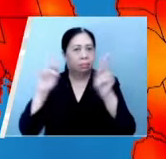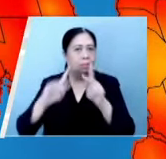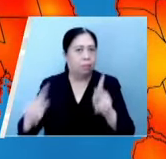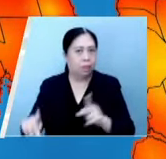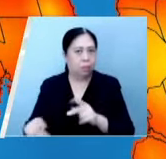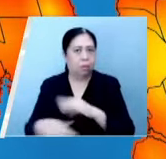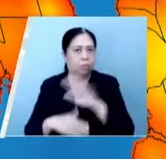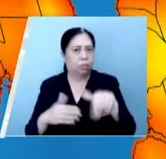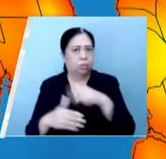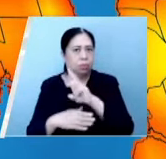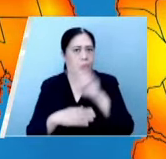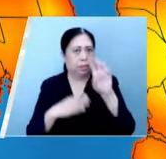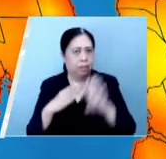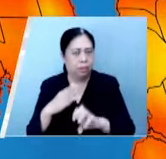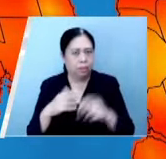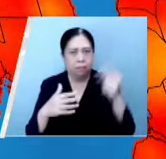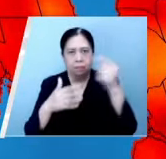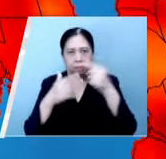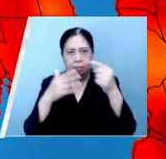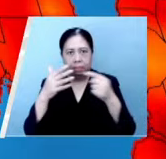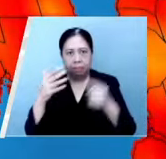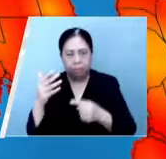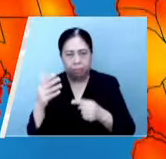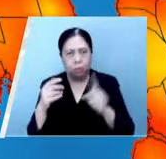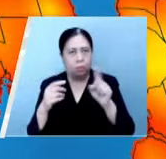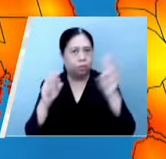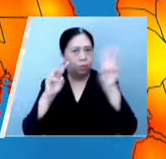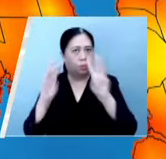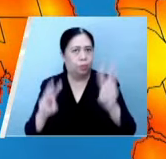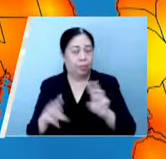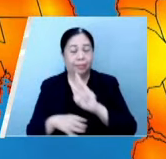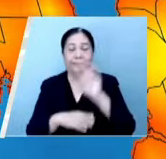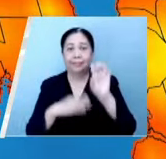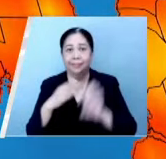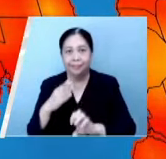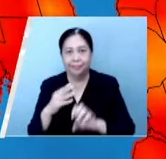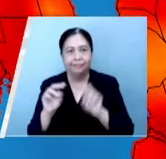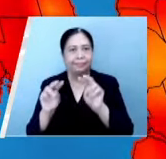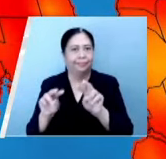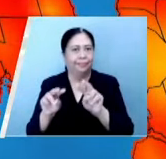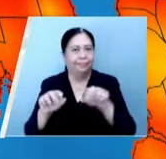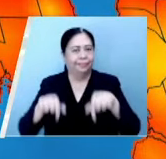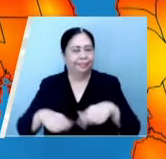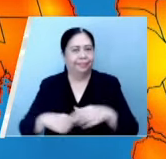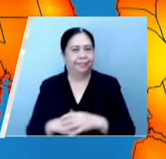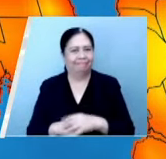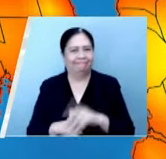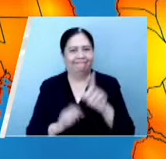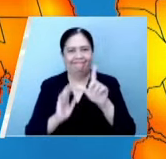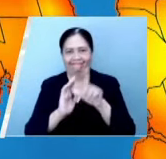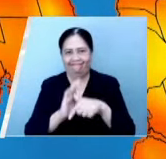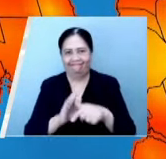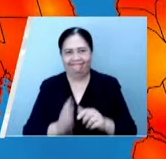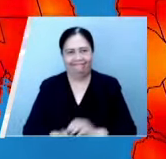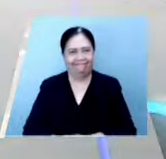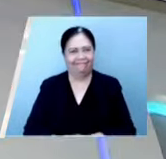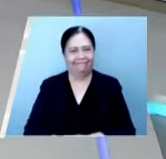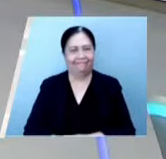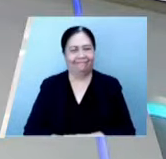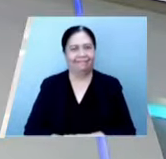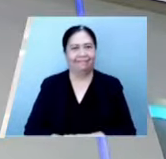weekend. Ang iba pang detalye sa magiging panahon sa weekend, abangan mamaya-maya lamang.